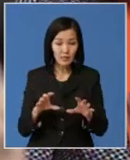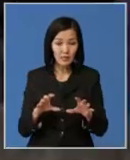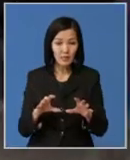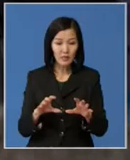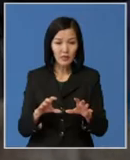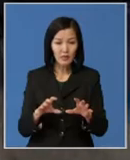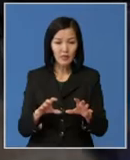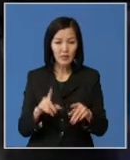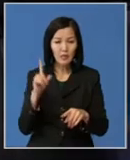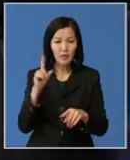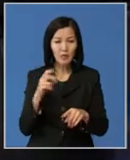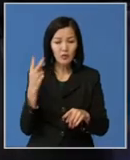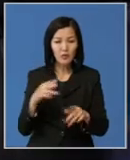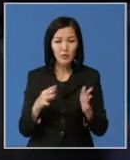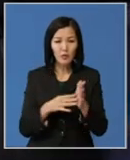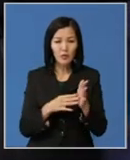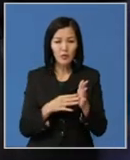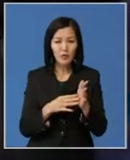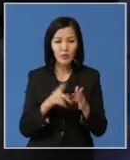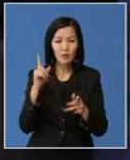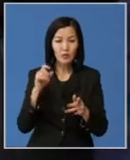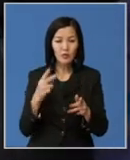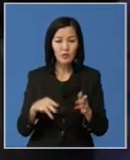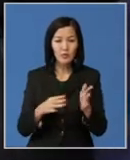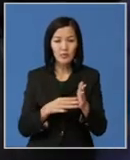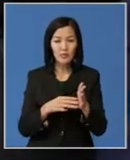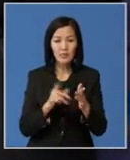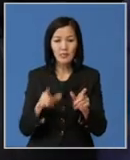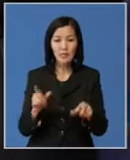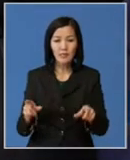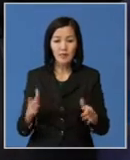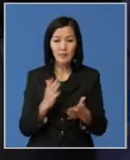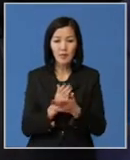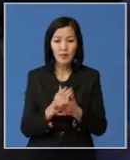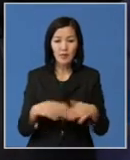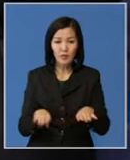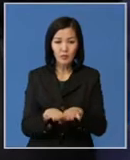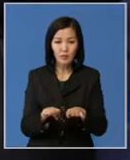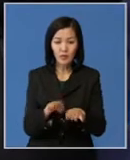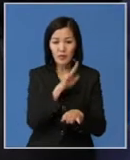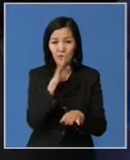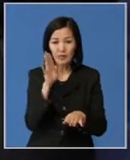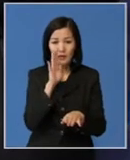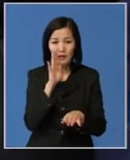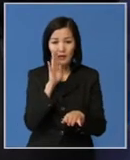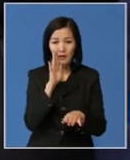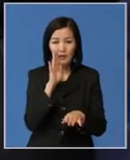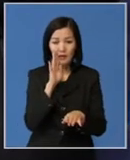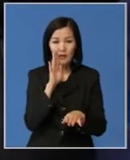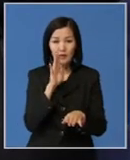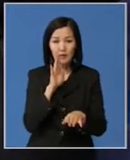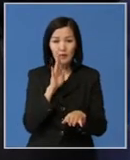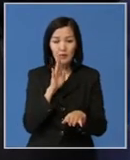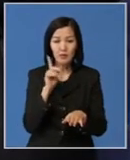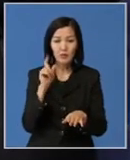ғой, бұл кісі енді 129 тұр, бұл кісінің алдында 128 адам бар. Тұр осы сияқты, осы кісі сияқты ана, біздің Айнагүл сияқты ана. Енді